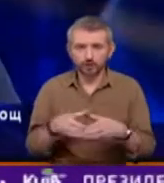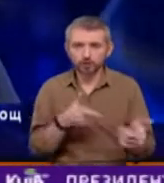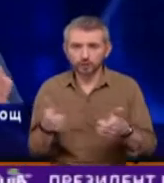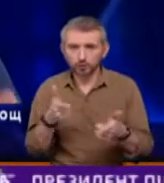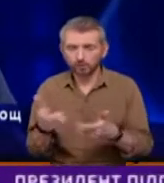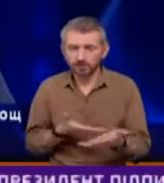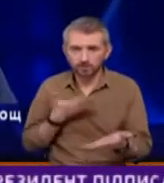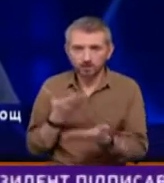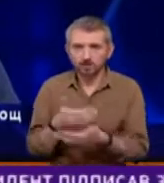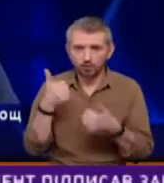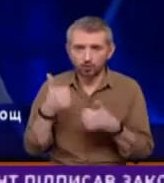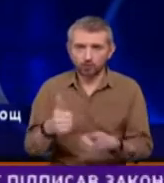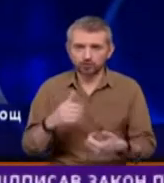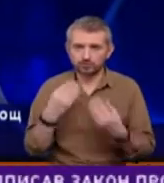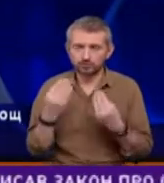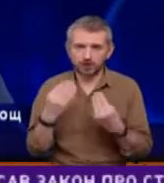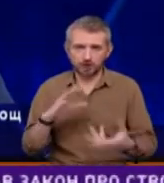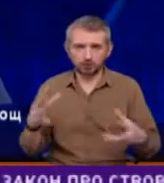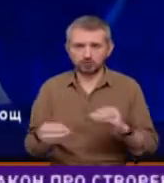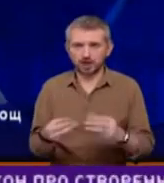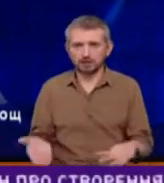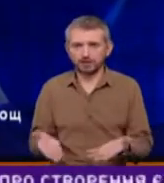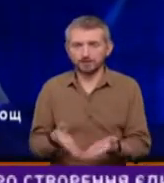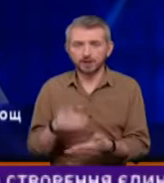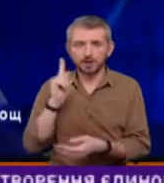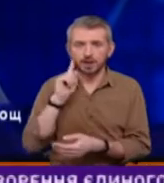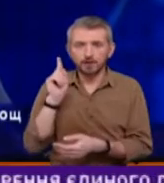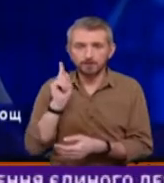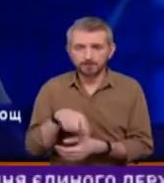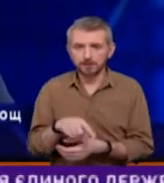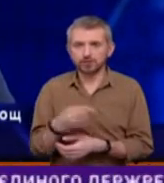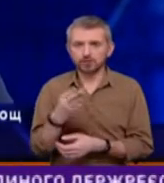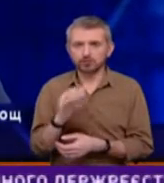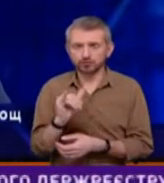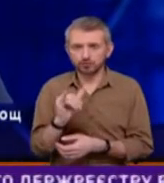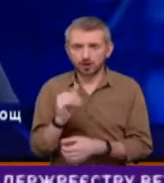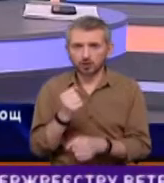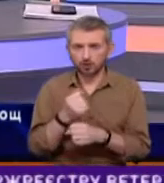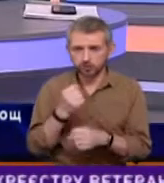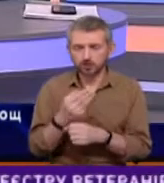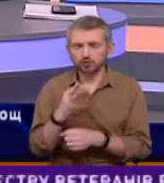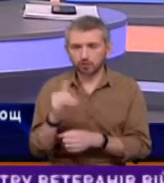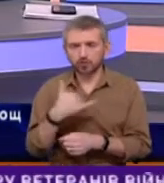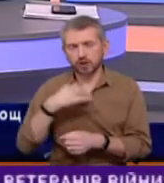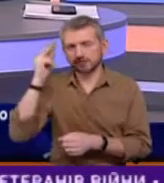і видати хороший, шикарний і колосальний продукт. Вміти шоу в нас в Україні, слава Богу, дійсно навчилися. Єдине